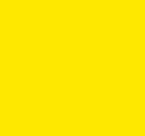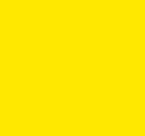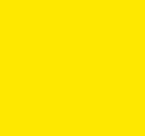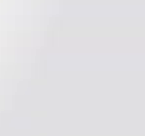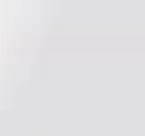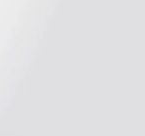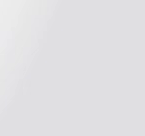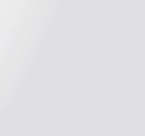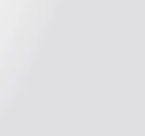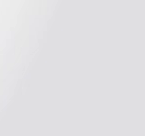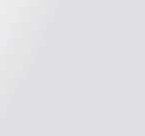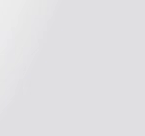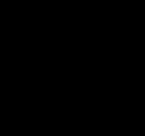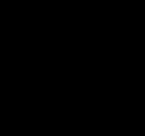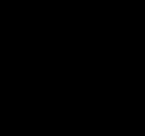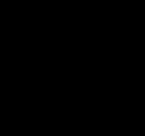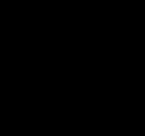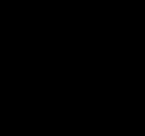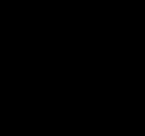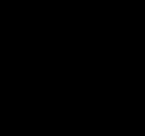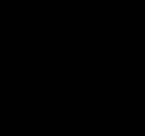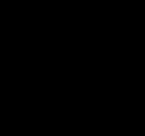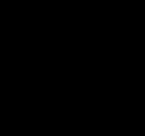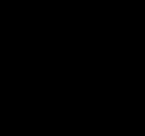Didik TV KPM.